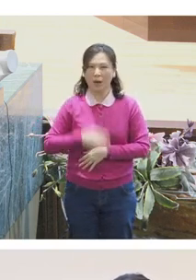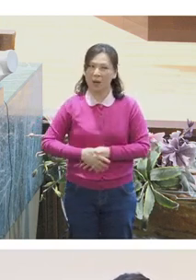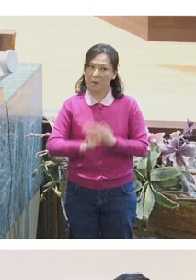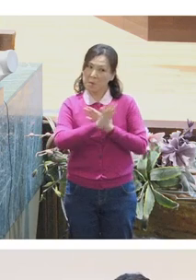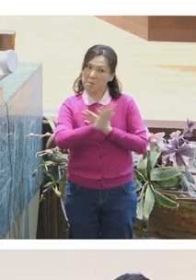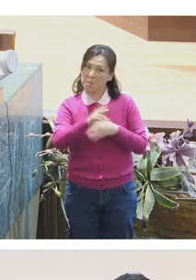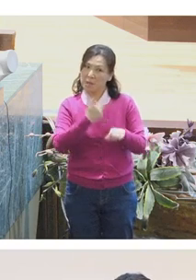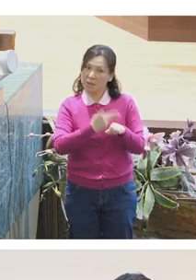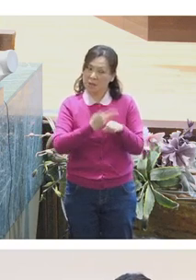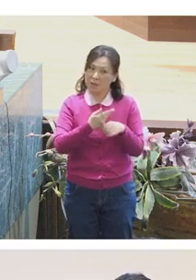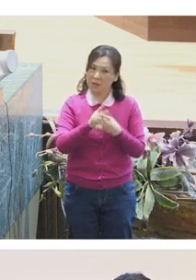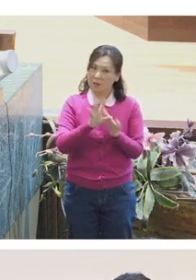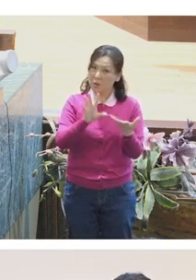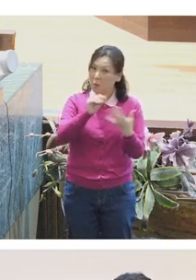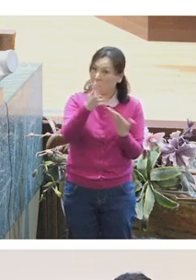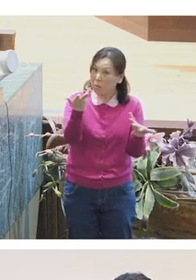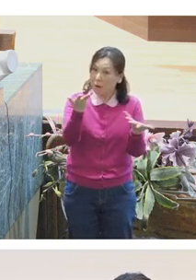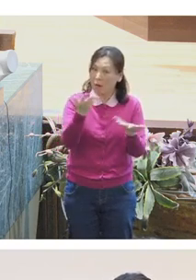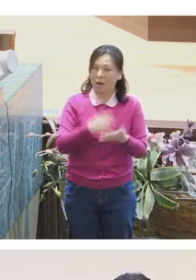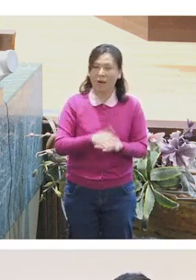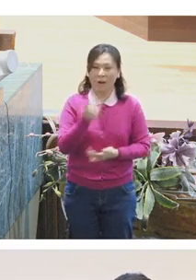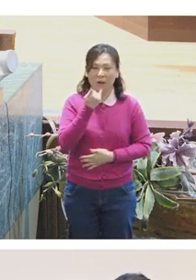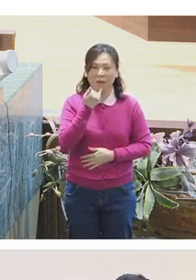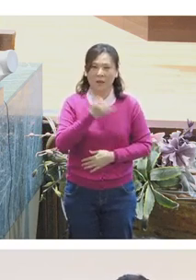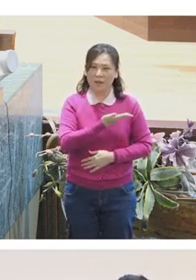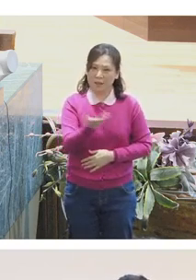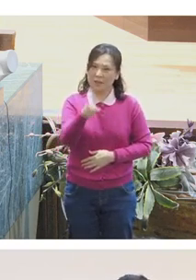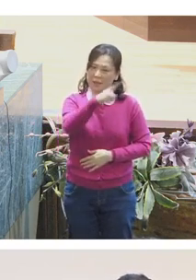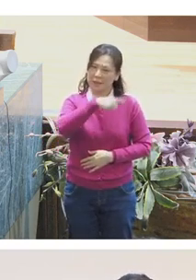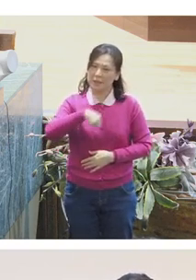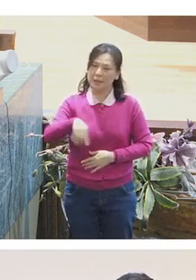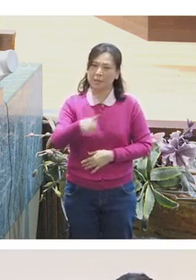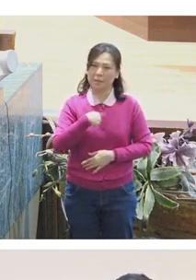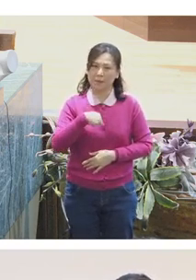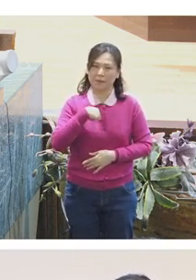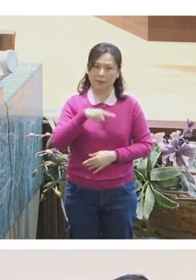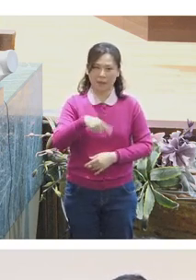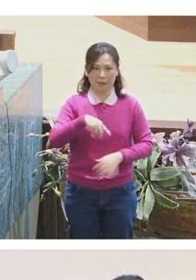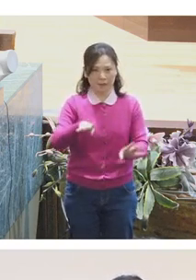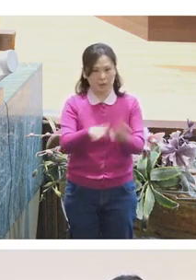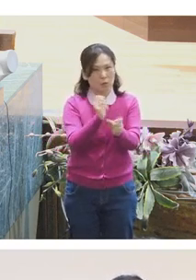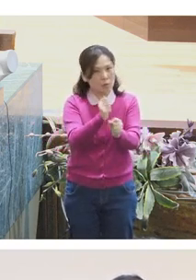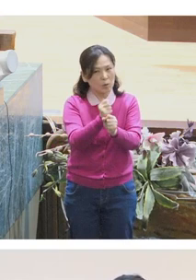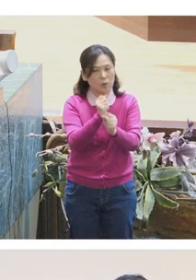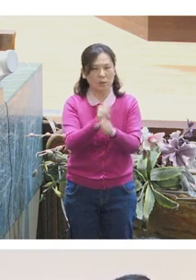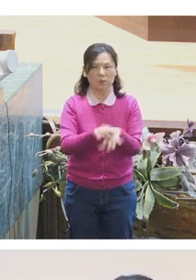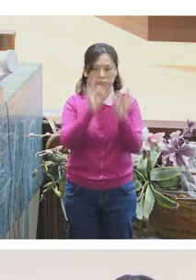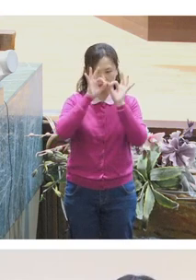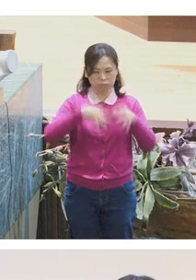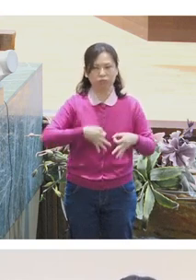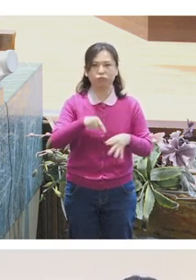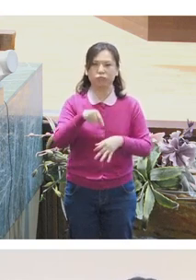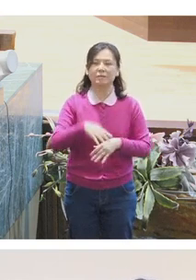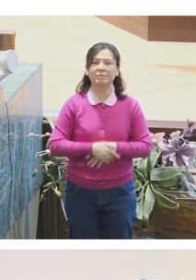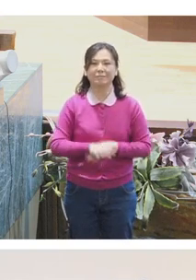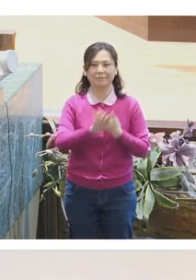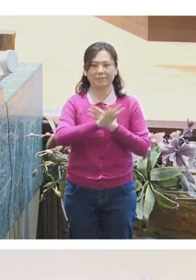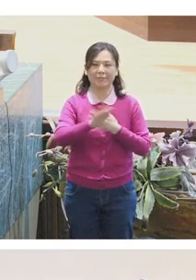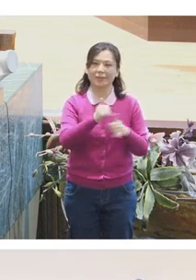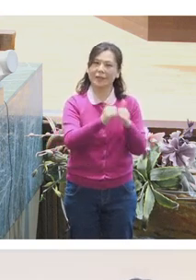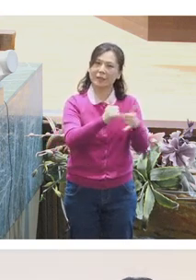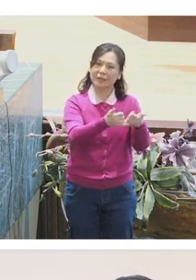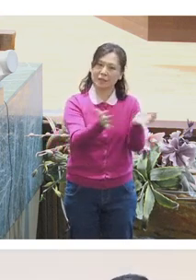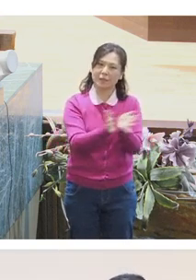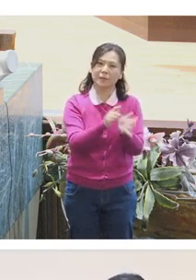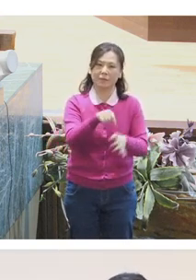方式可以来让我们进行不同的规范或者是组织的形式。好，那这就是另类组织形式。那